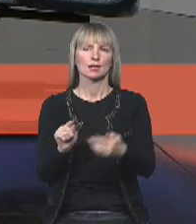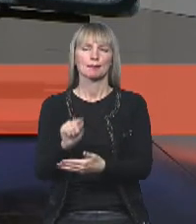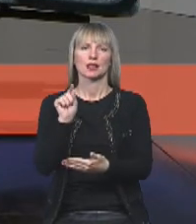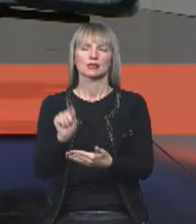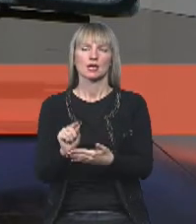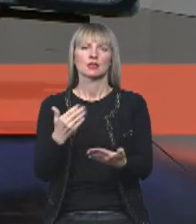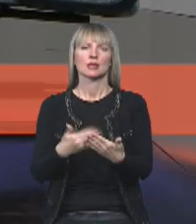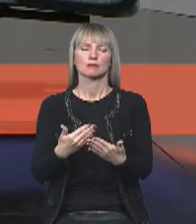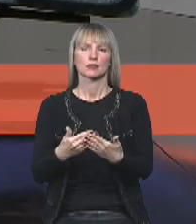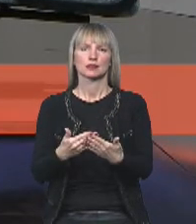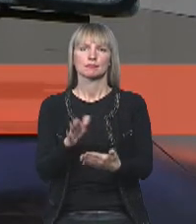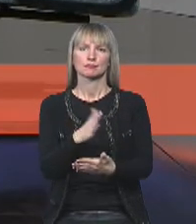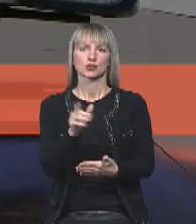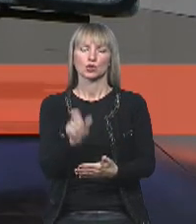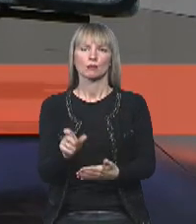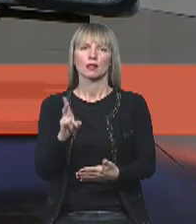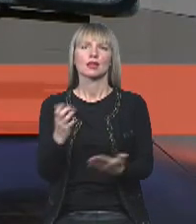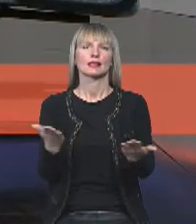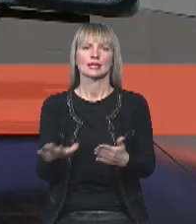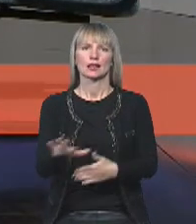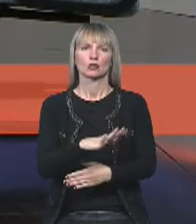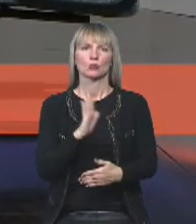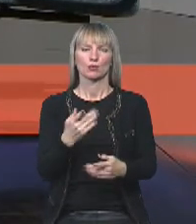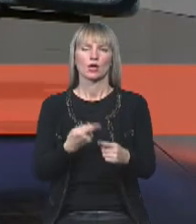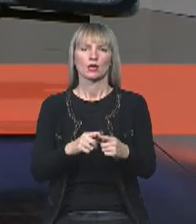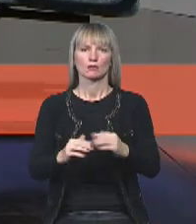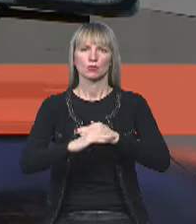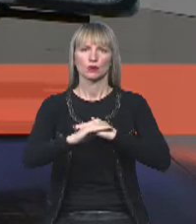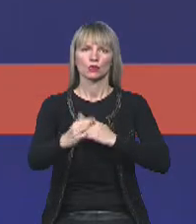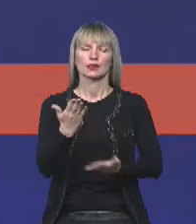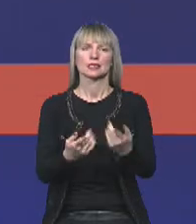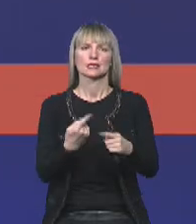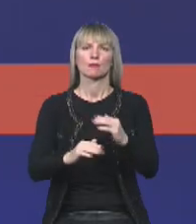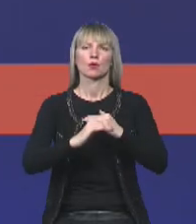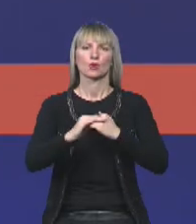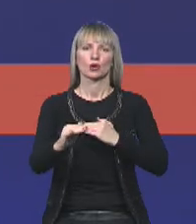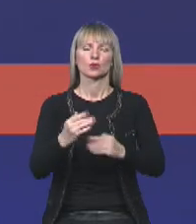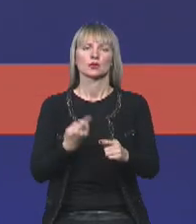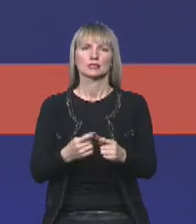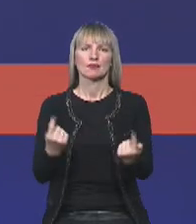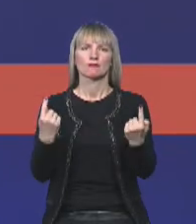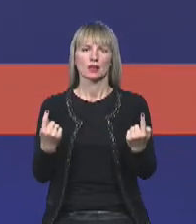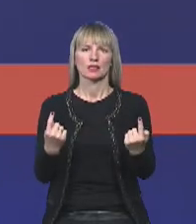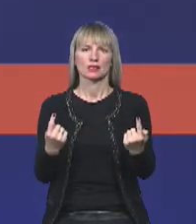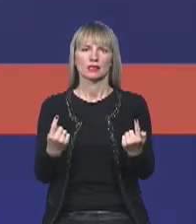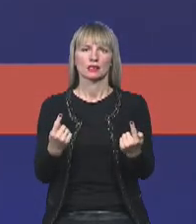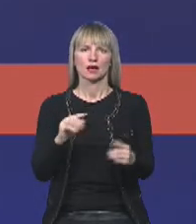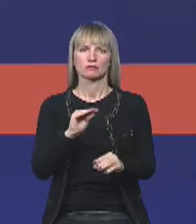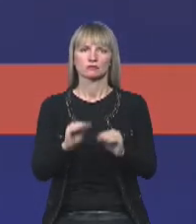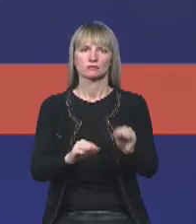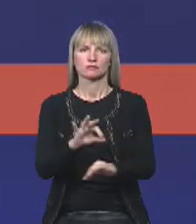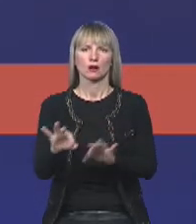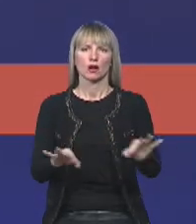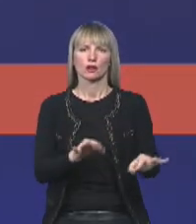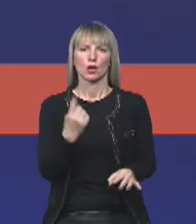питання, наприклад, от між громадами, на якій території буде цей полігон. Uh-huh. Якщо це полігон, то ну, це великий інфраструктурний проєкт, і